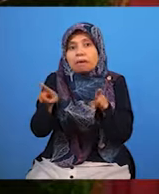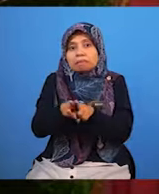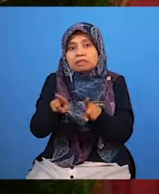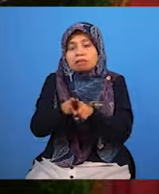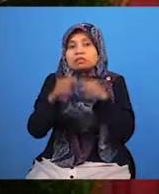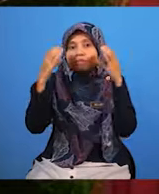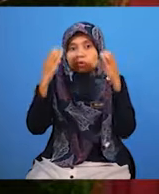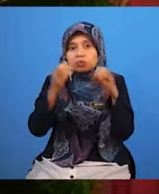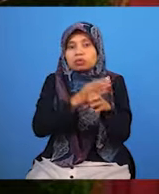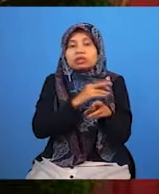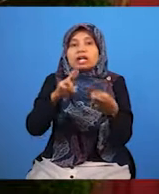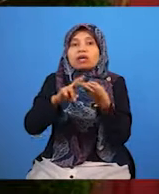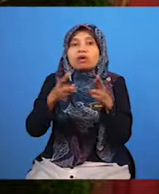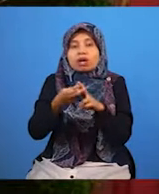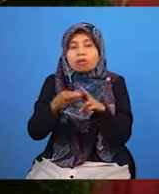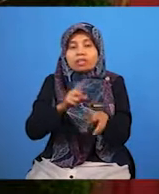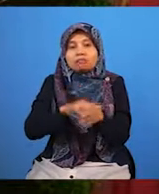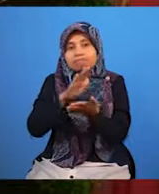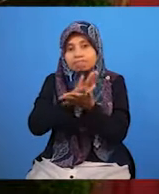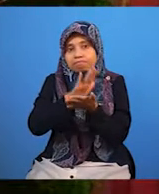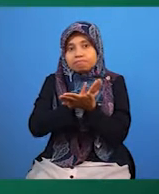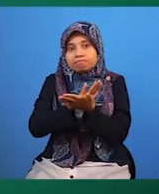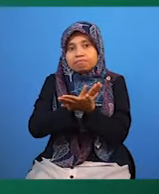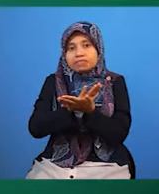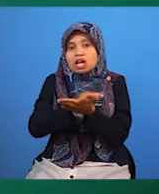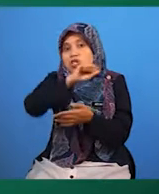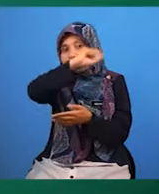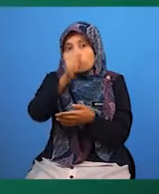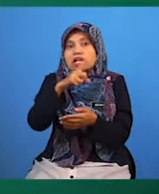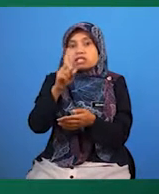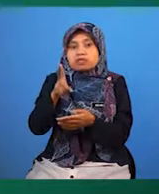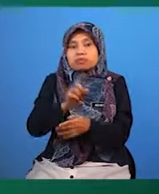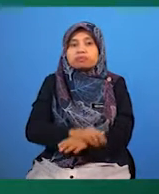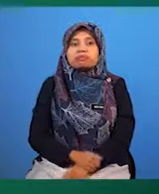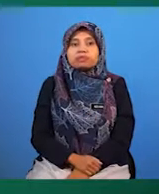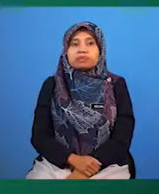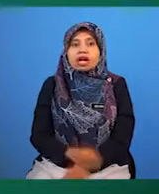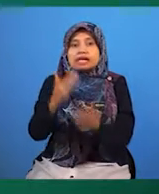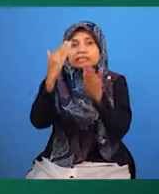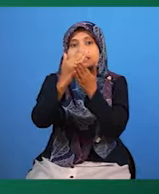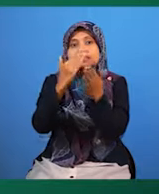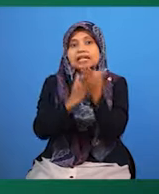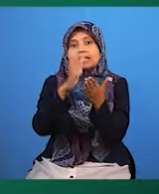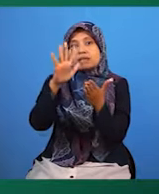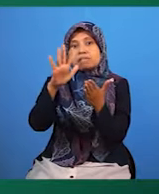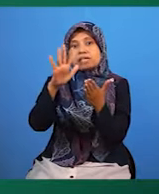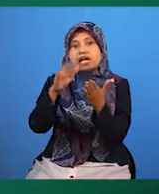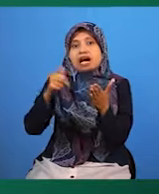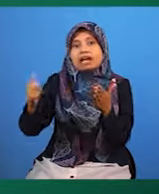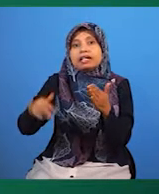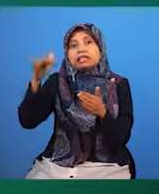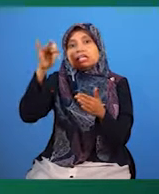guru dan rakan-rakan di sekolah nanti. Soalan yang pertama, senaraikan